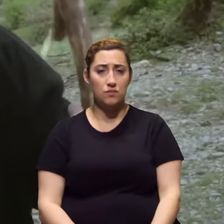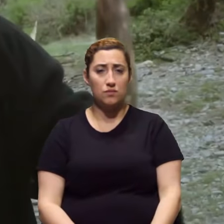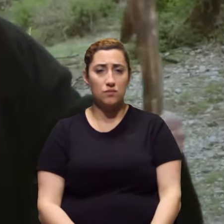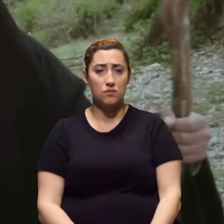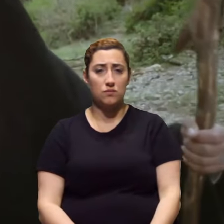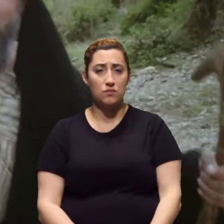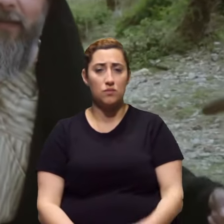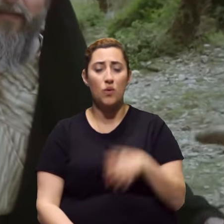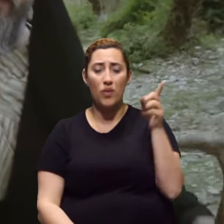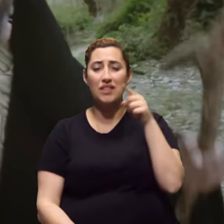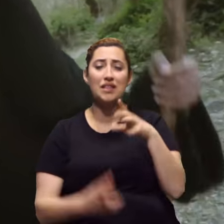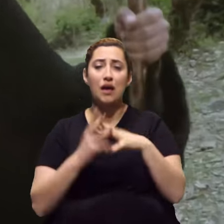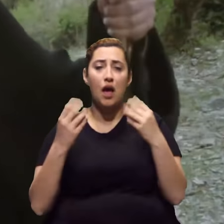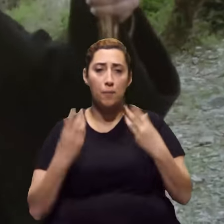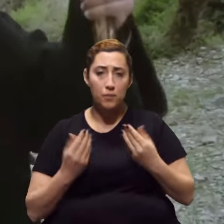Onda seni yitirir.